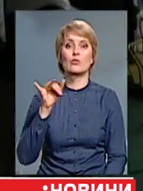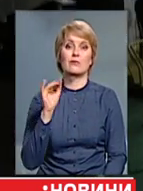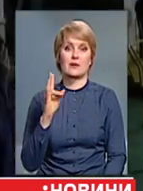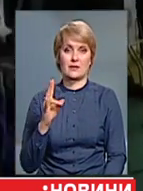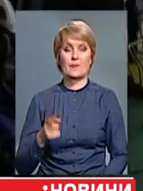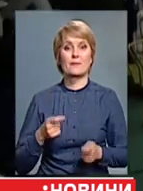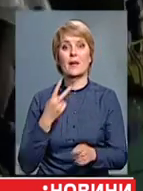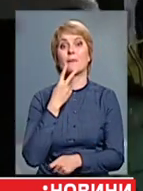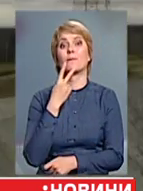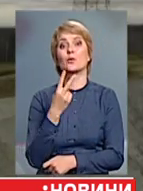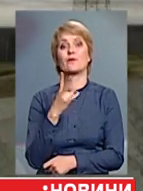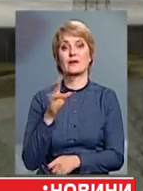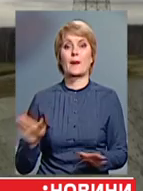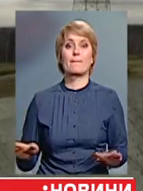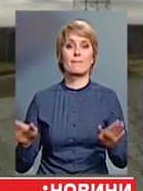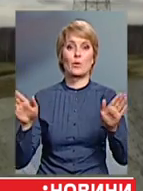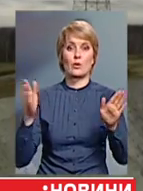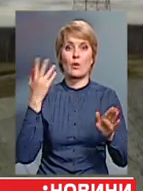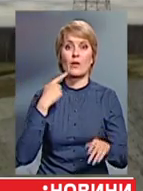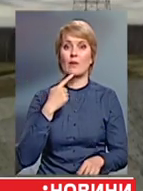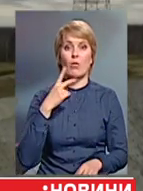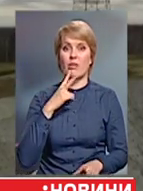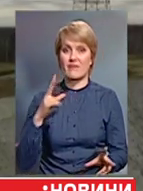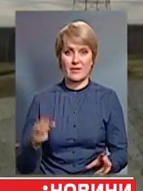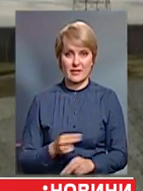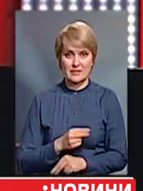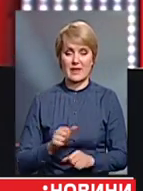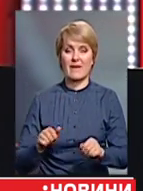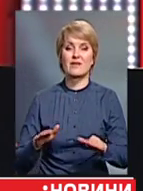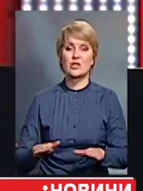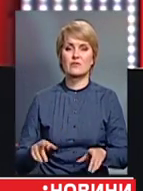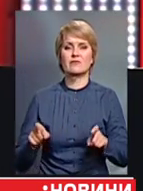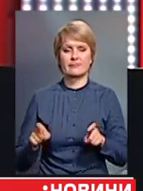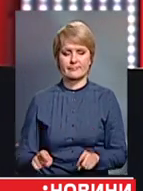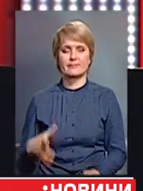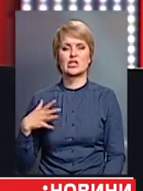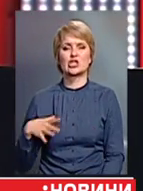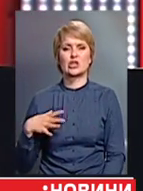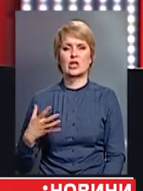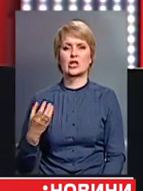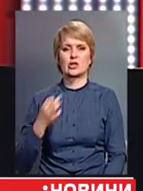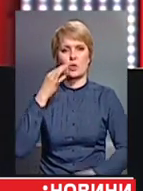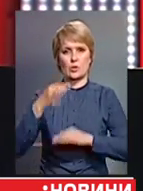саме приїхав подивитися на політ. Але коли спроба не вдалася, вирішив зачекати ще добу.